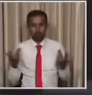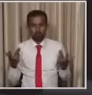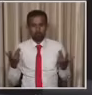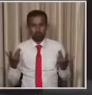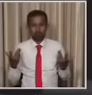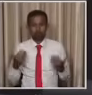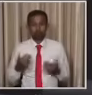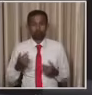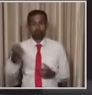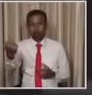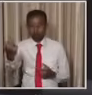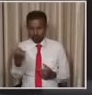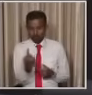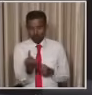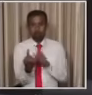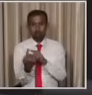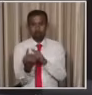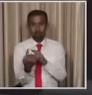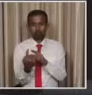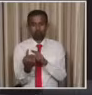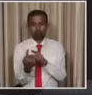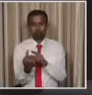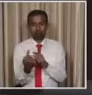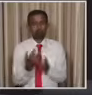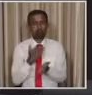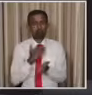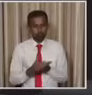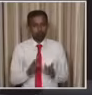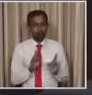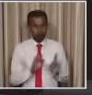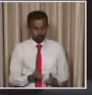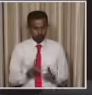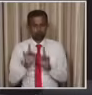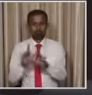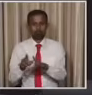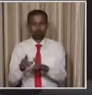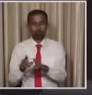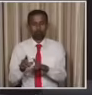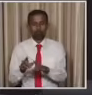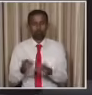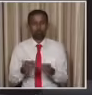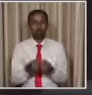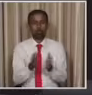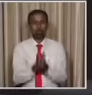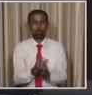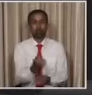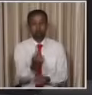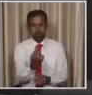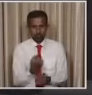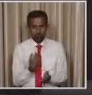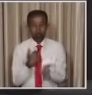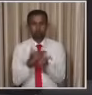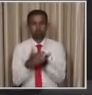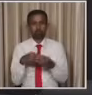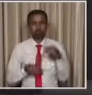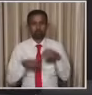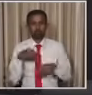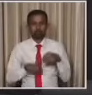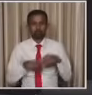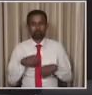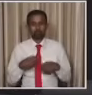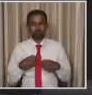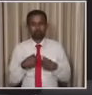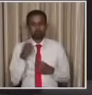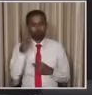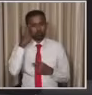නැහැ. ඉදිරියට එන්නේ කවුද, මේ සහය දුන්නා වගේම සහය ඒ කවුරුවාවත් දෙන්න අපි දේශපාලනිකව අපි